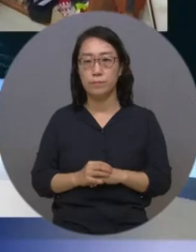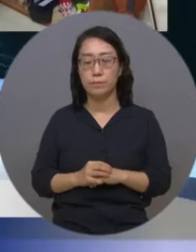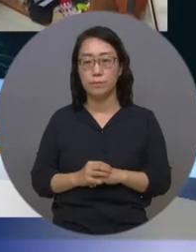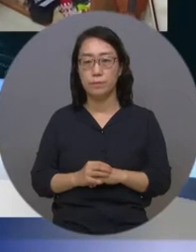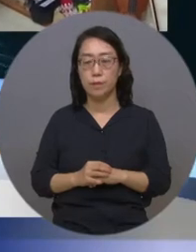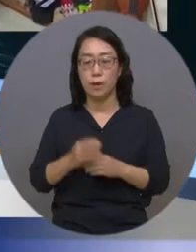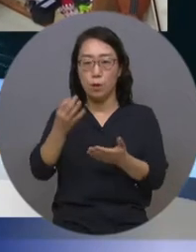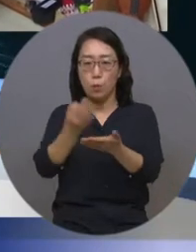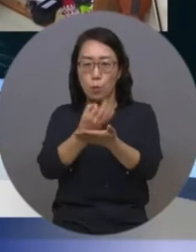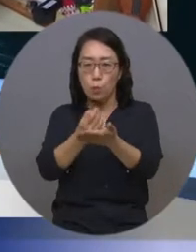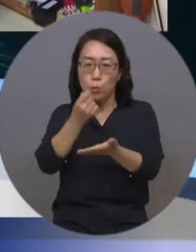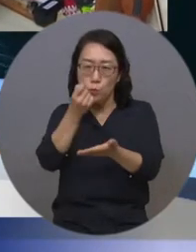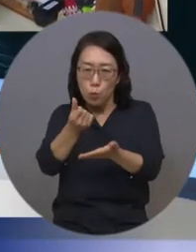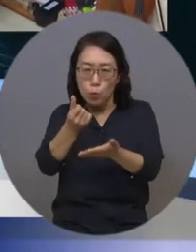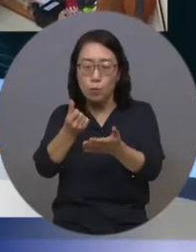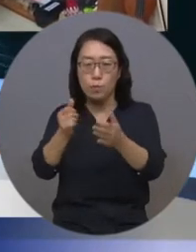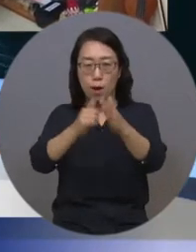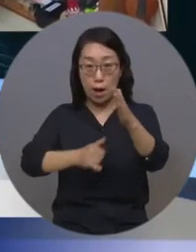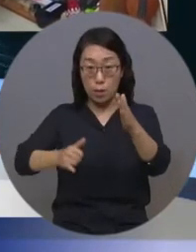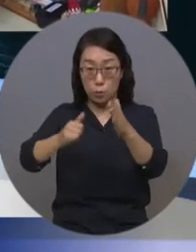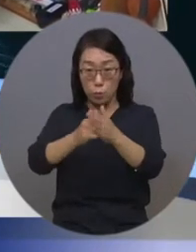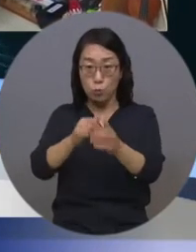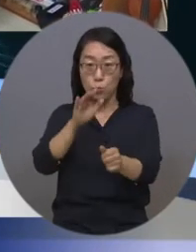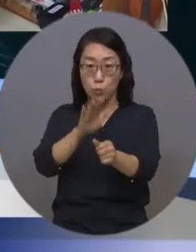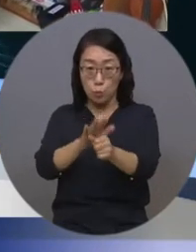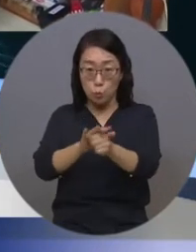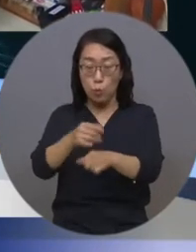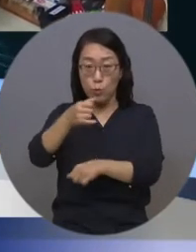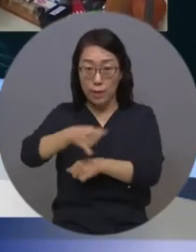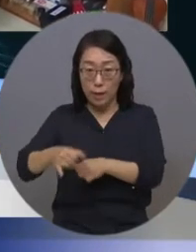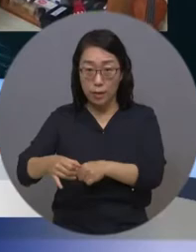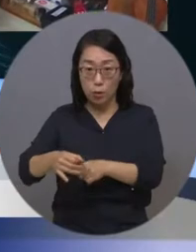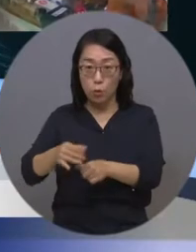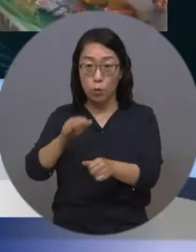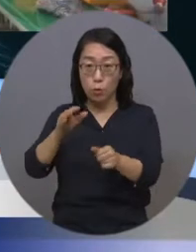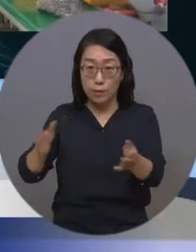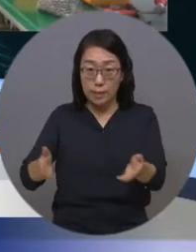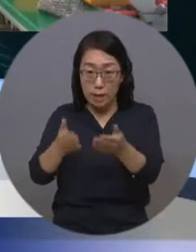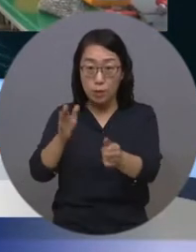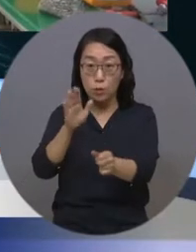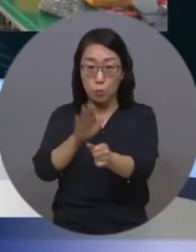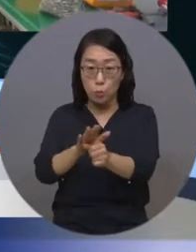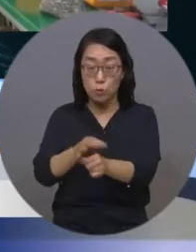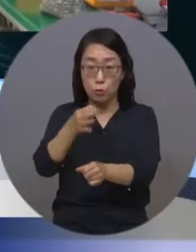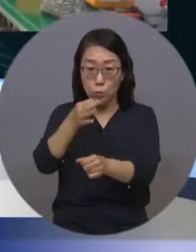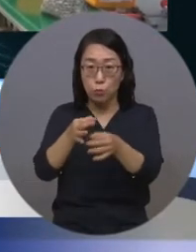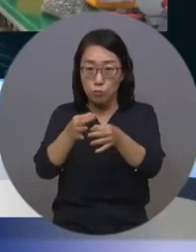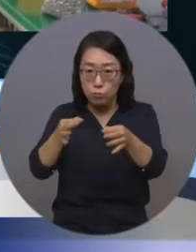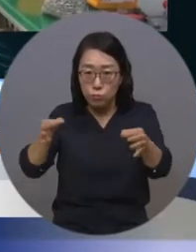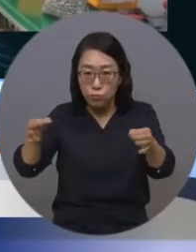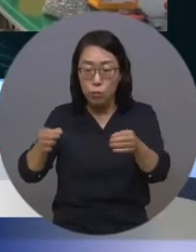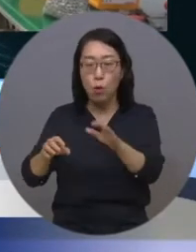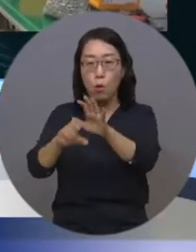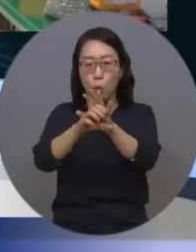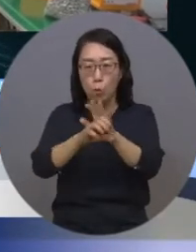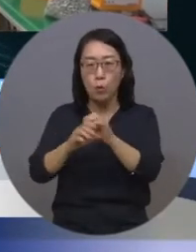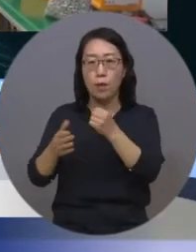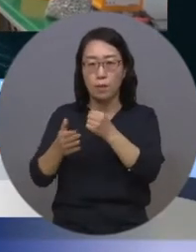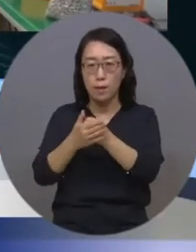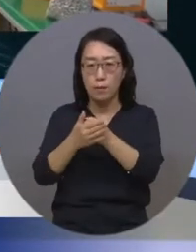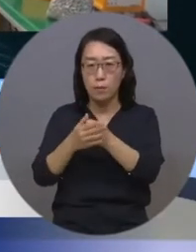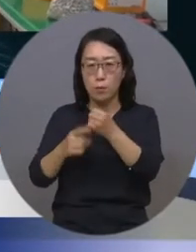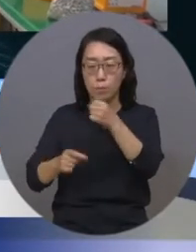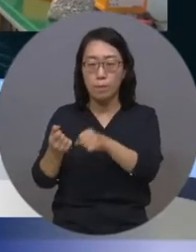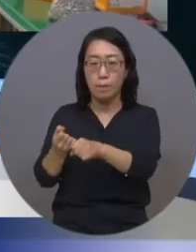저소득 근로자 각오의 지원을 위한 글로 자녀 장력은 2 코로나 이 그로 인한 어려움 해소를 위해 법정 기한 보다